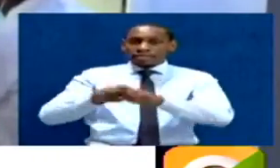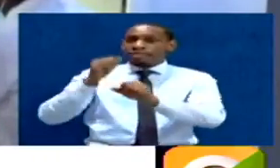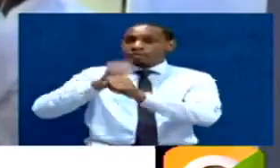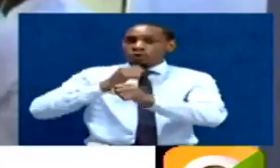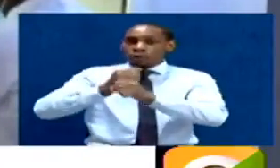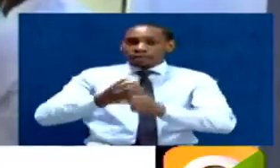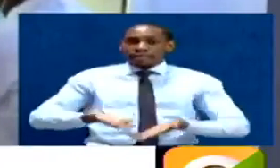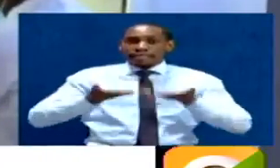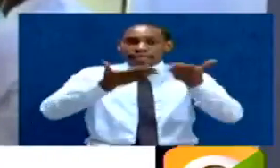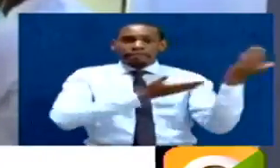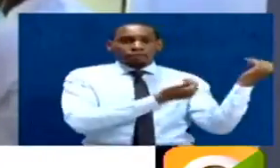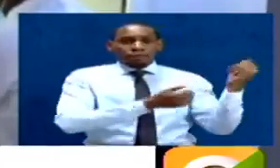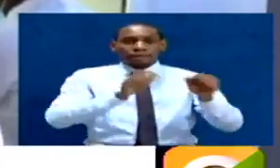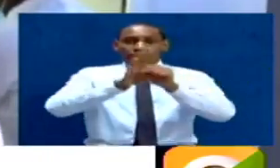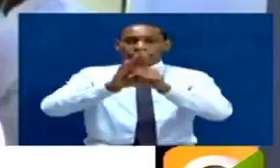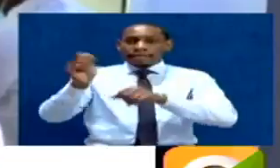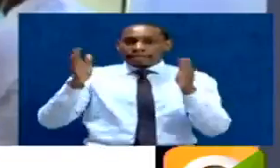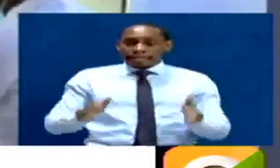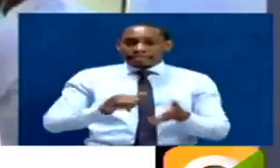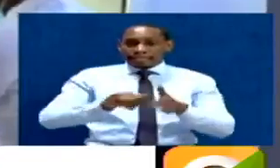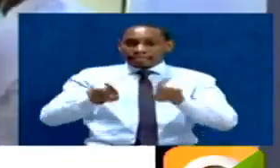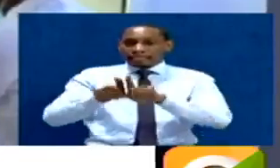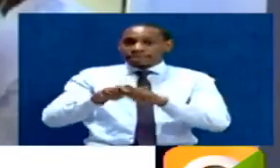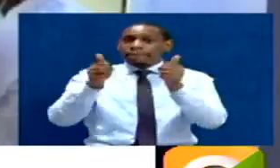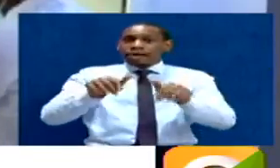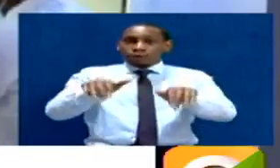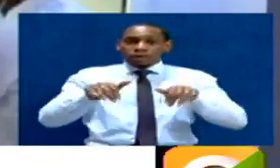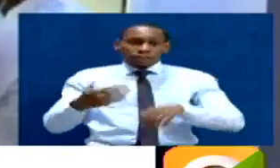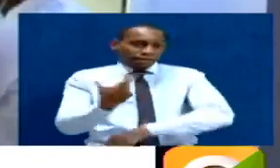zinatoa matumaini kwa mamilioni ya Wakenya ambao bado